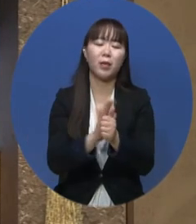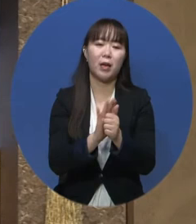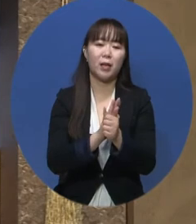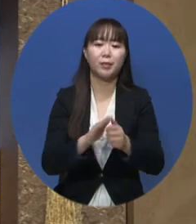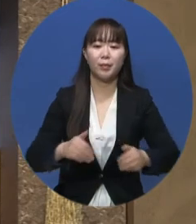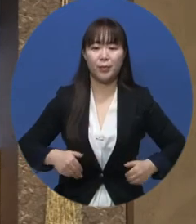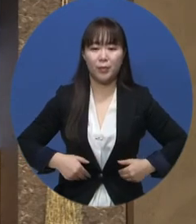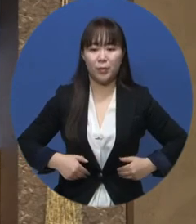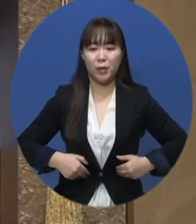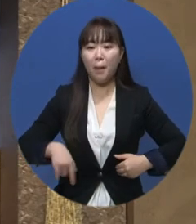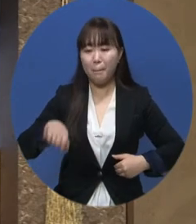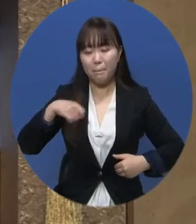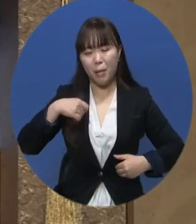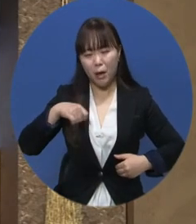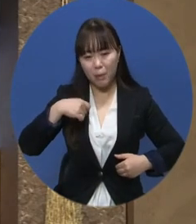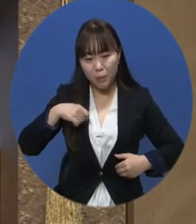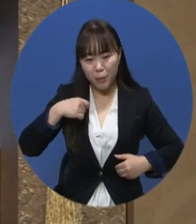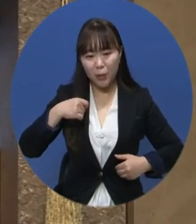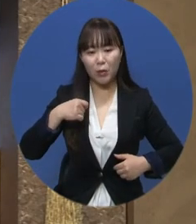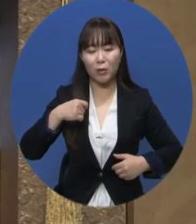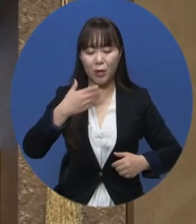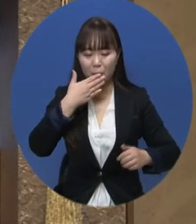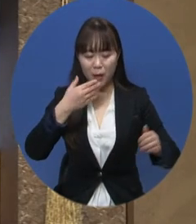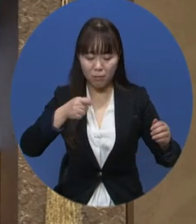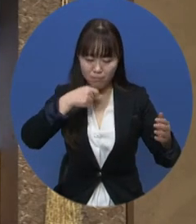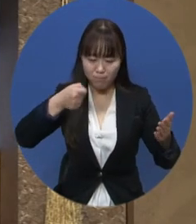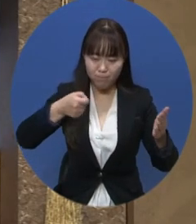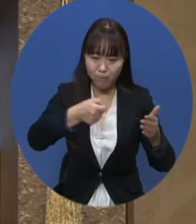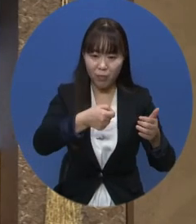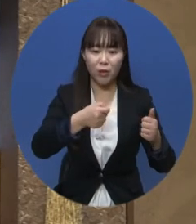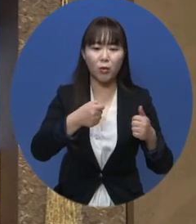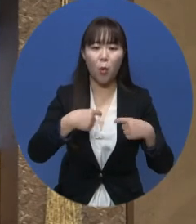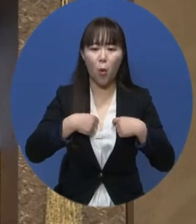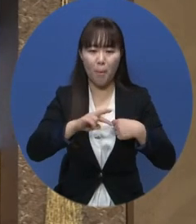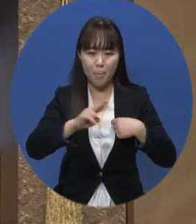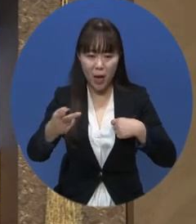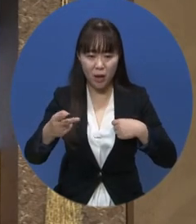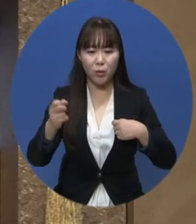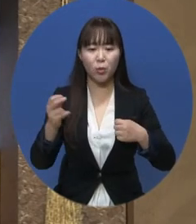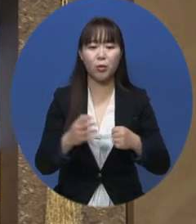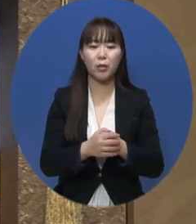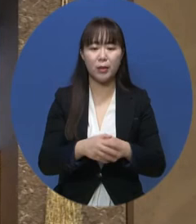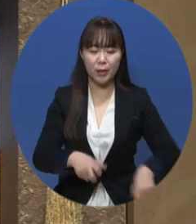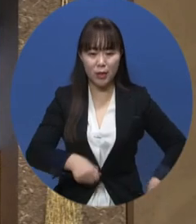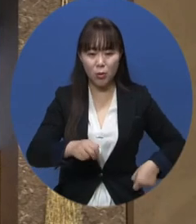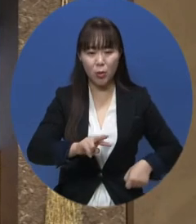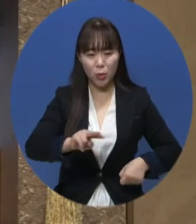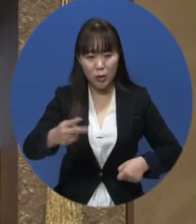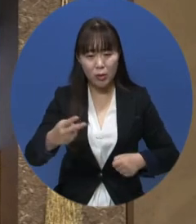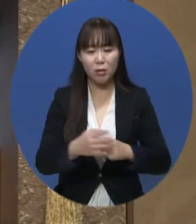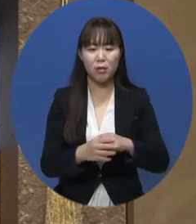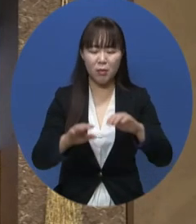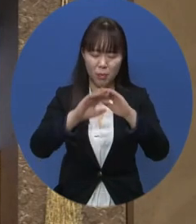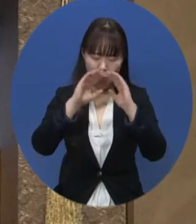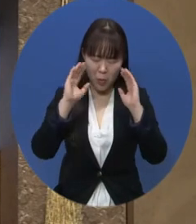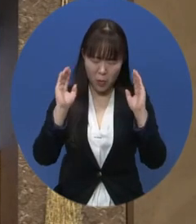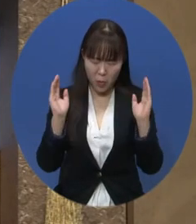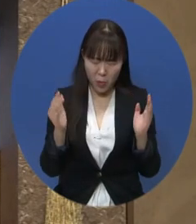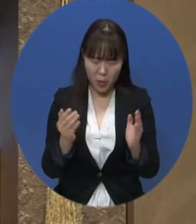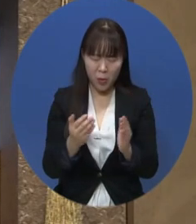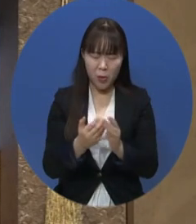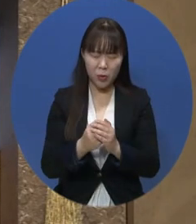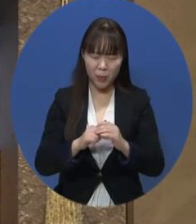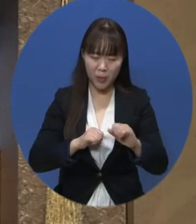그러니까 식사를 떠먹인다든지 또는 옷을 갈아입힌다든지 기저귀를 교체해야 되는 모든